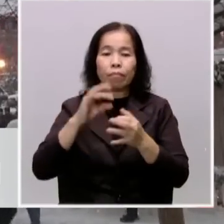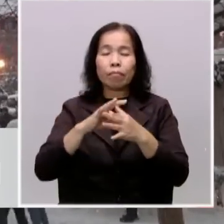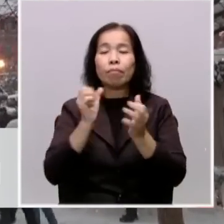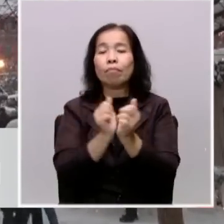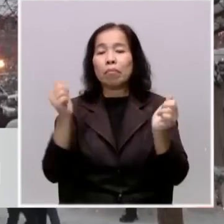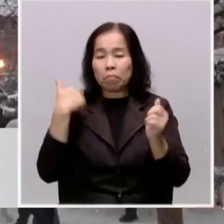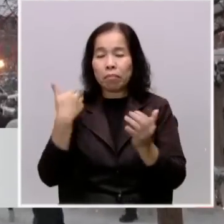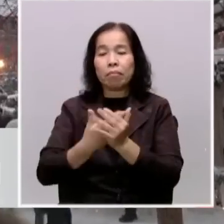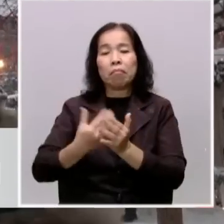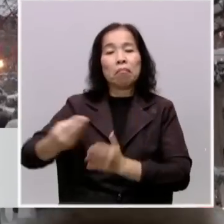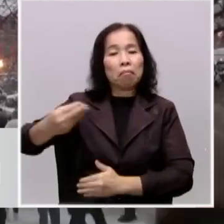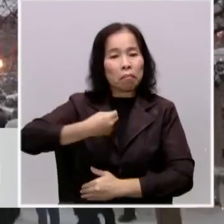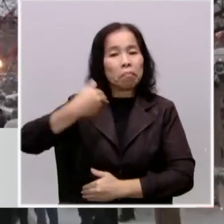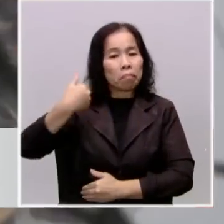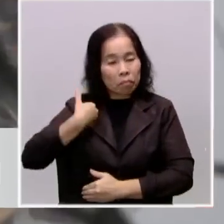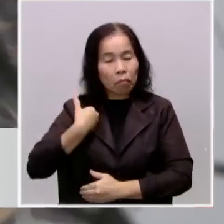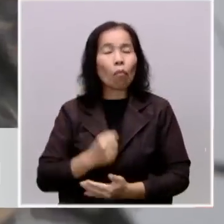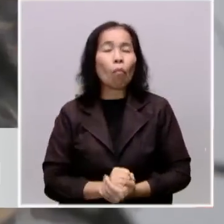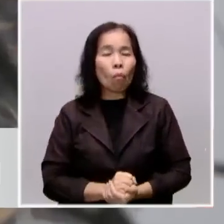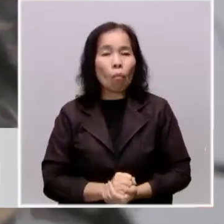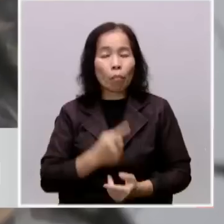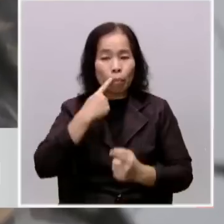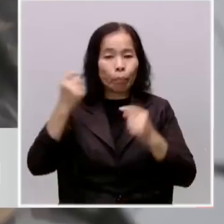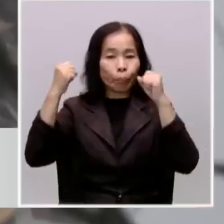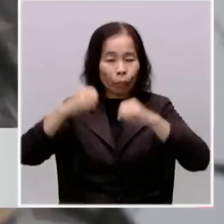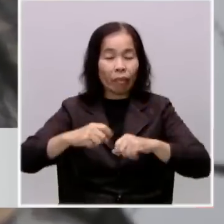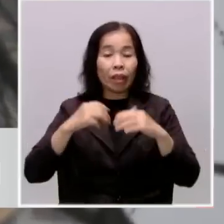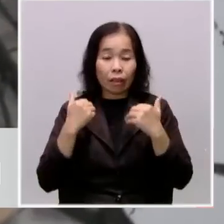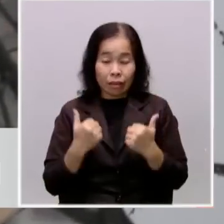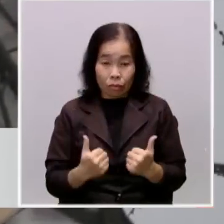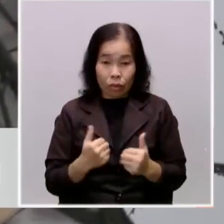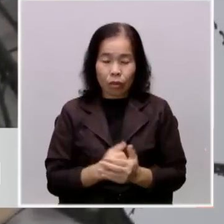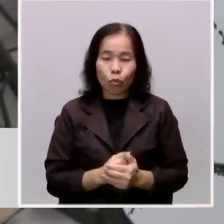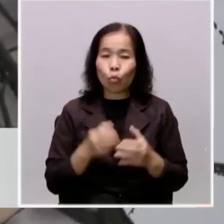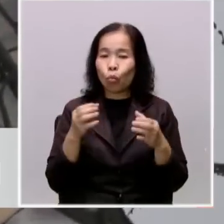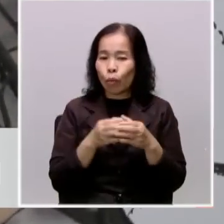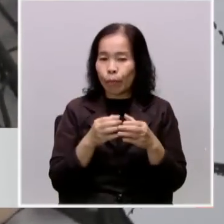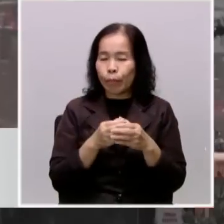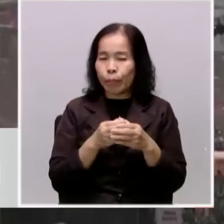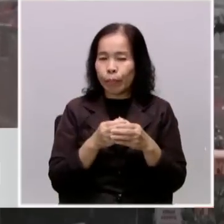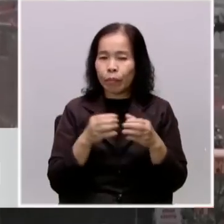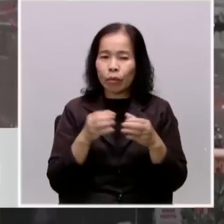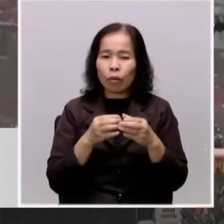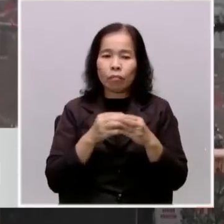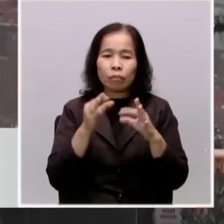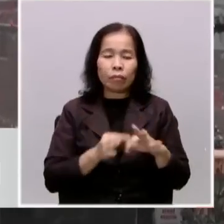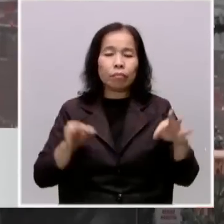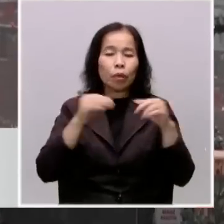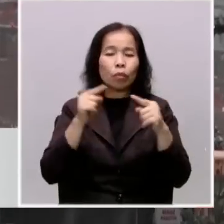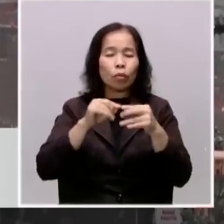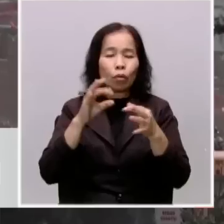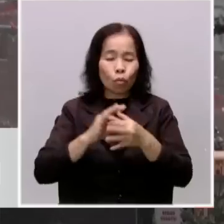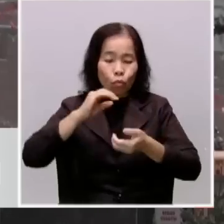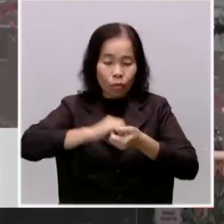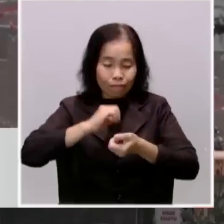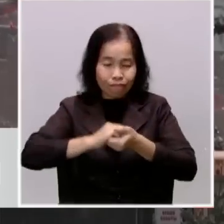ได้รับค่าตอบแทนที่สมน้ำสมเนื้อทำให้ในช่วงเวลานี้กลุ่มแวกเนอร์คือฟันเฟืองสำคัญค่ะในการร่วมรบ